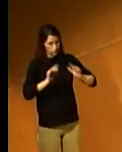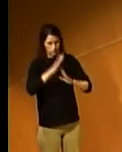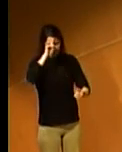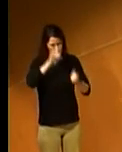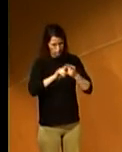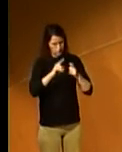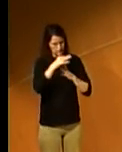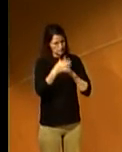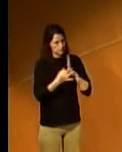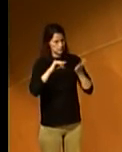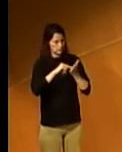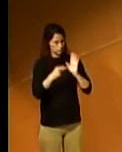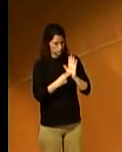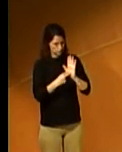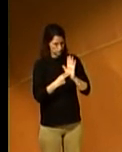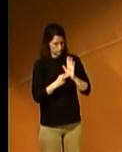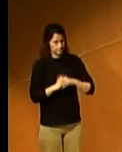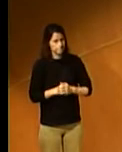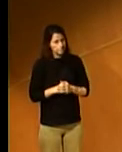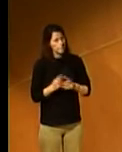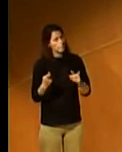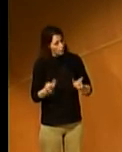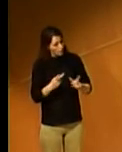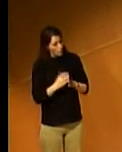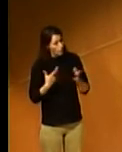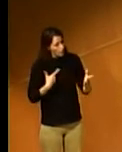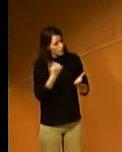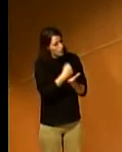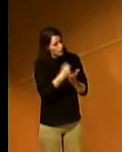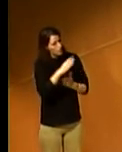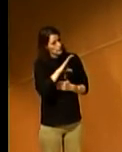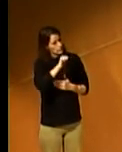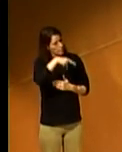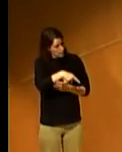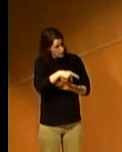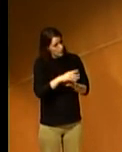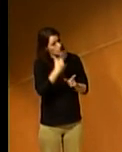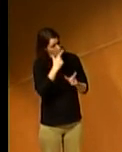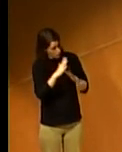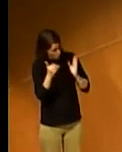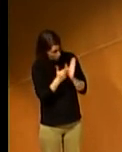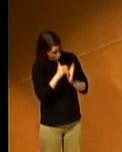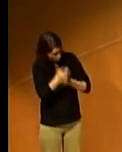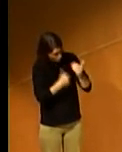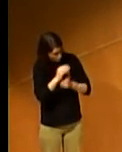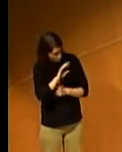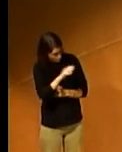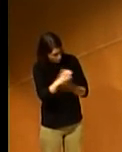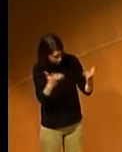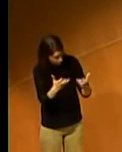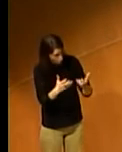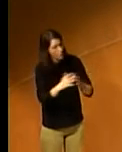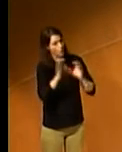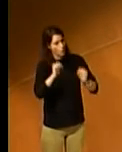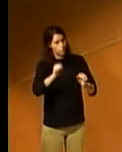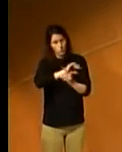technologie. Ils passaient le CAP. Et puis ensuite, pour ceux qui voulaient passer un bac, ils pouvaient aller